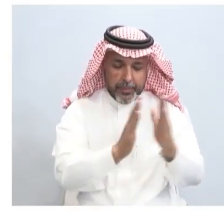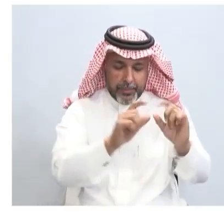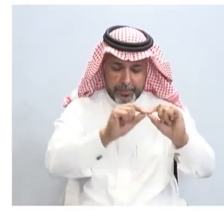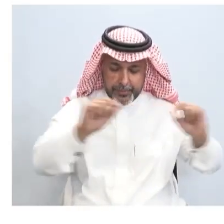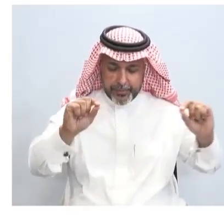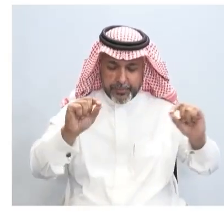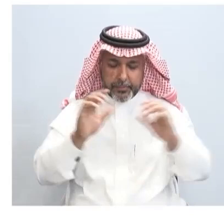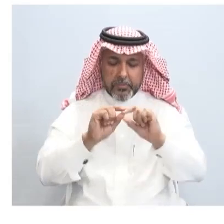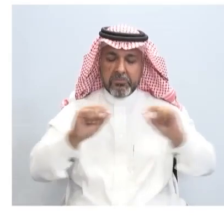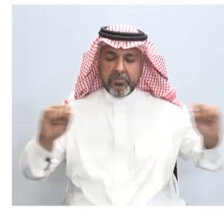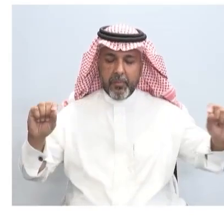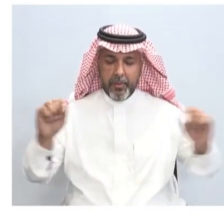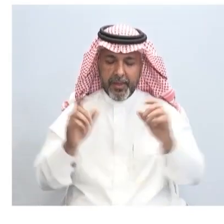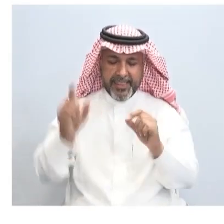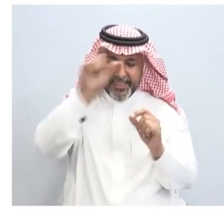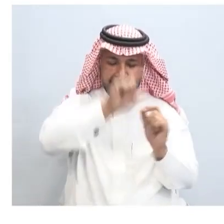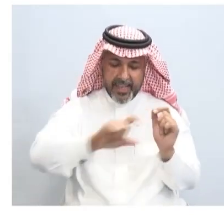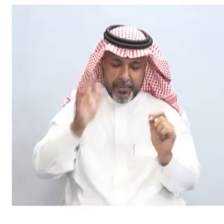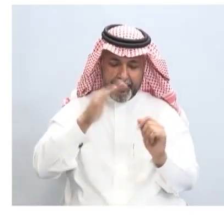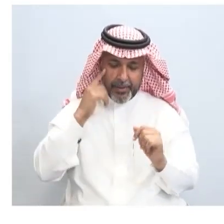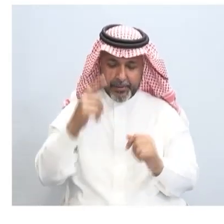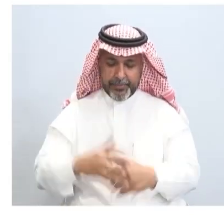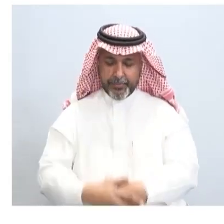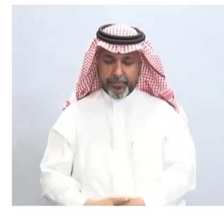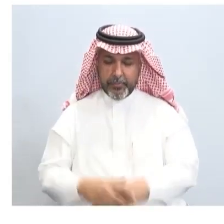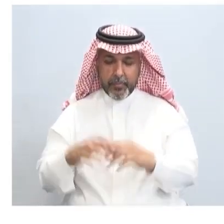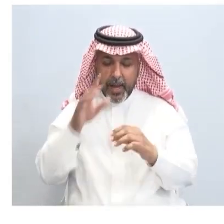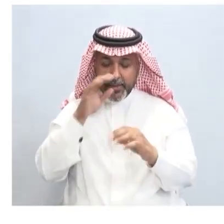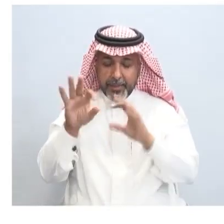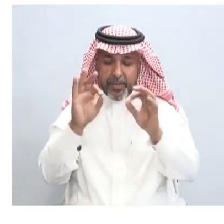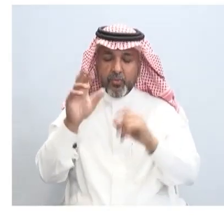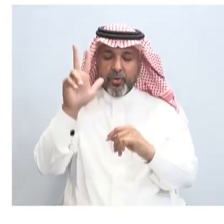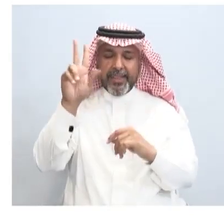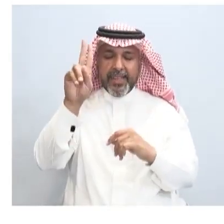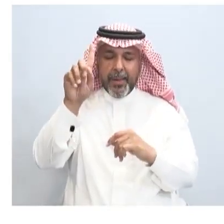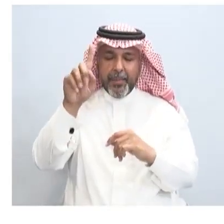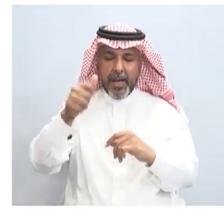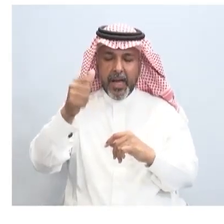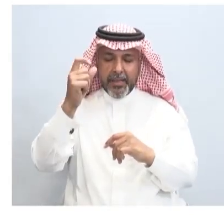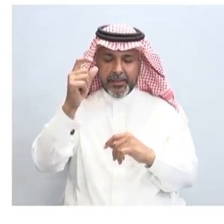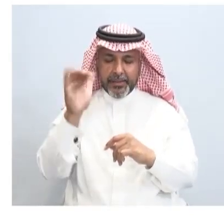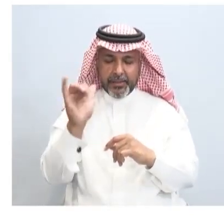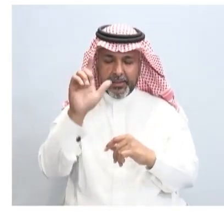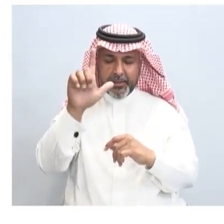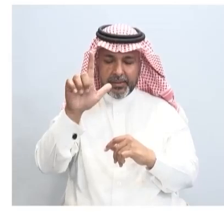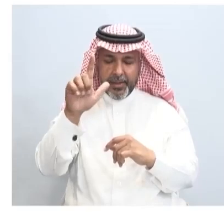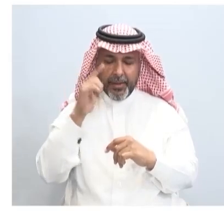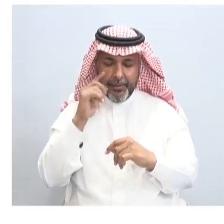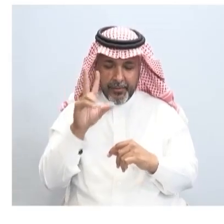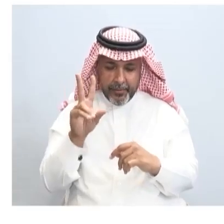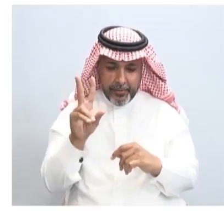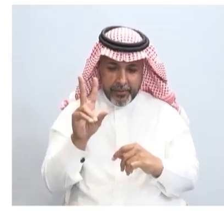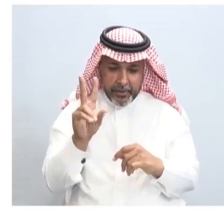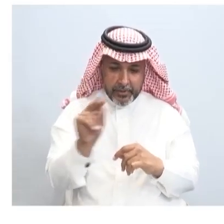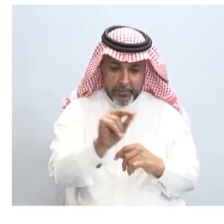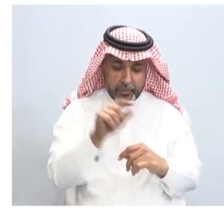بستخدم بستخدم التباديل طيب هل في تكرار في العناصر لا ما في عندي عنصر مكرر يعني لو كان عندي مثلثين نفس الشكل